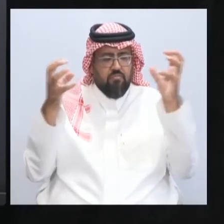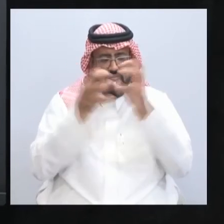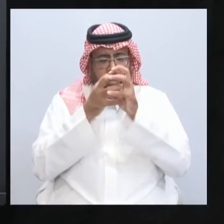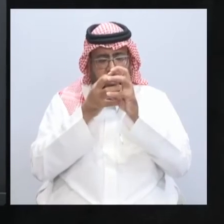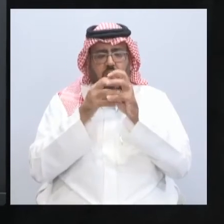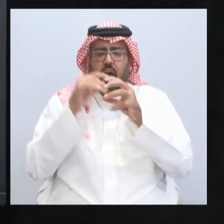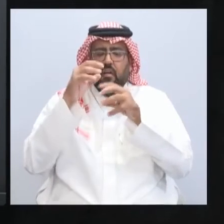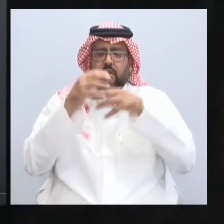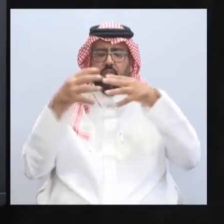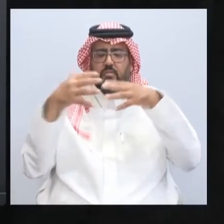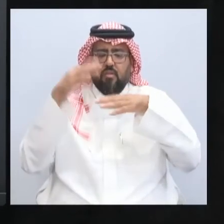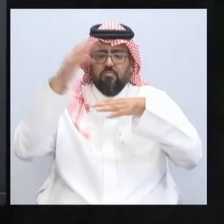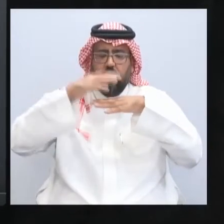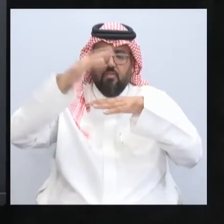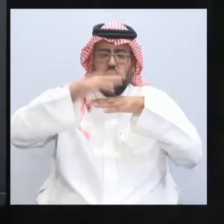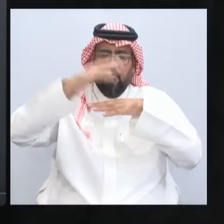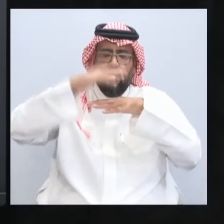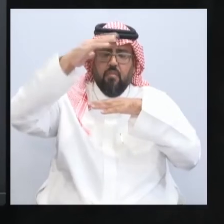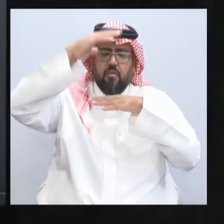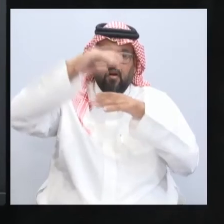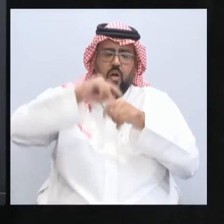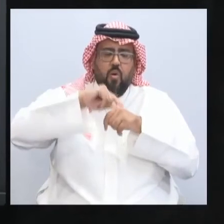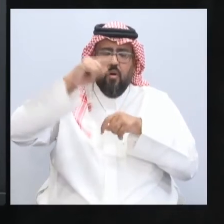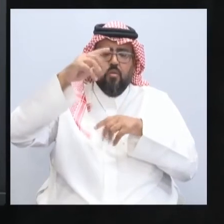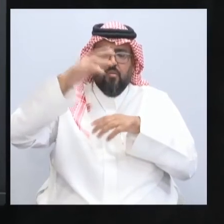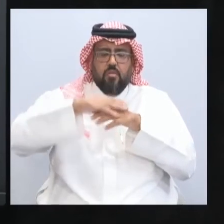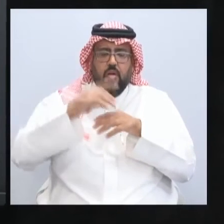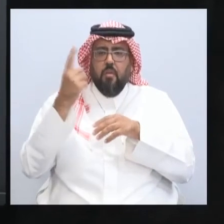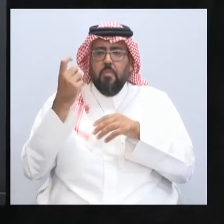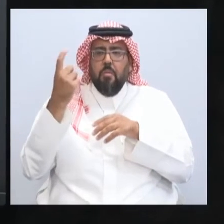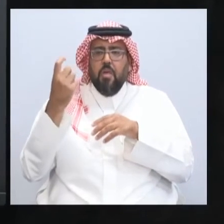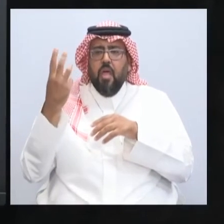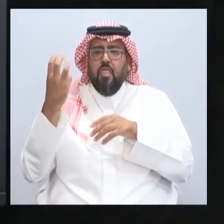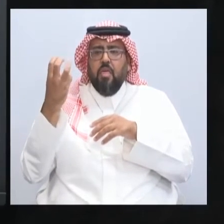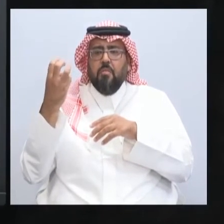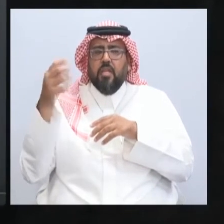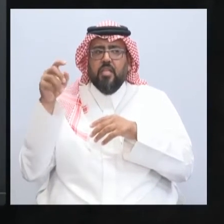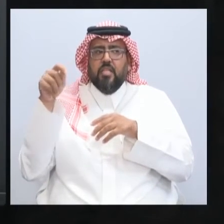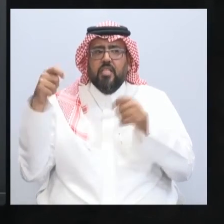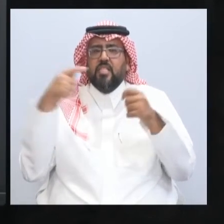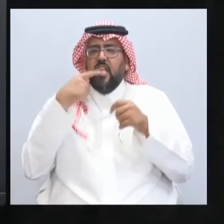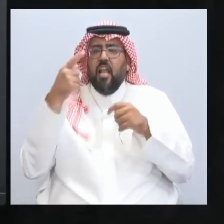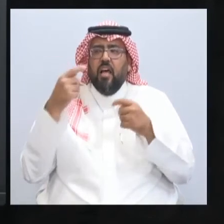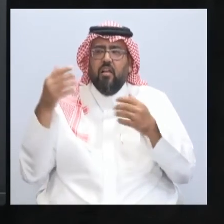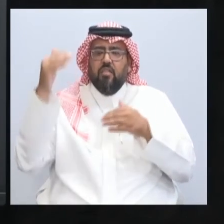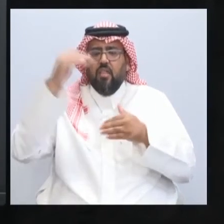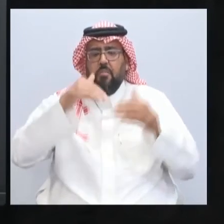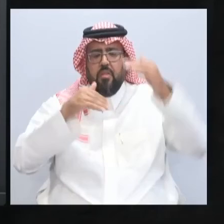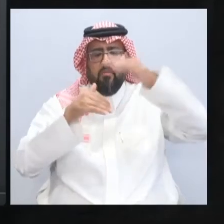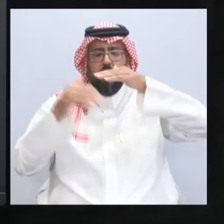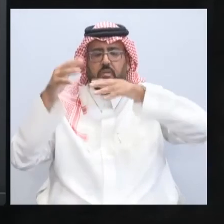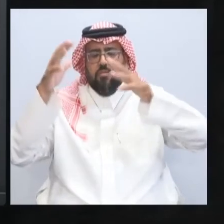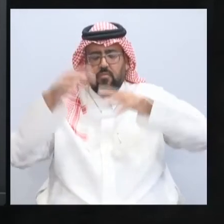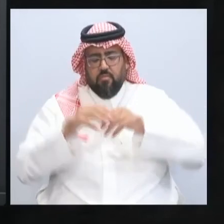الطويله تتجمع الرواسب وبعد مده زمنيه 100 200 300 سنه تاتي طبقه اخرى طبقه اخرى